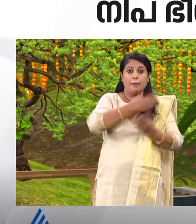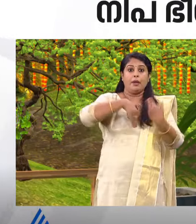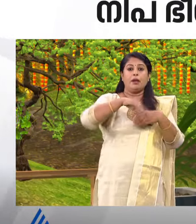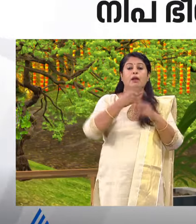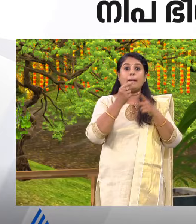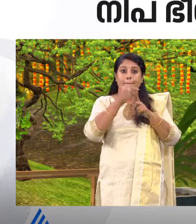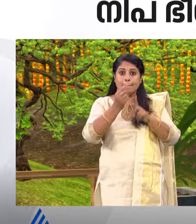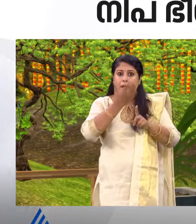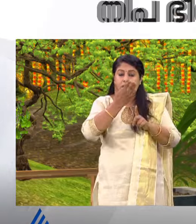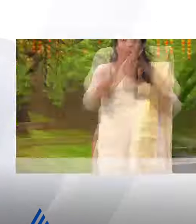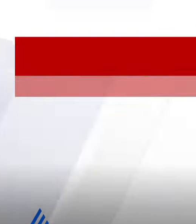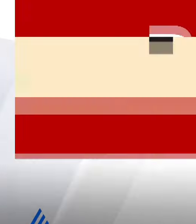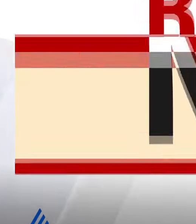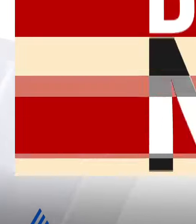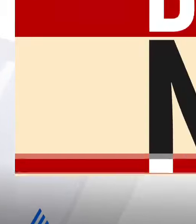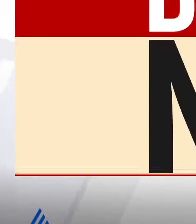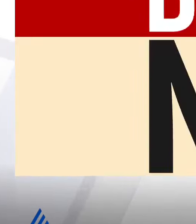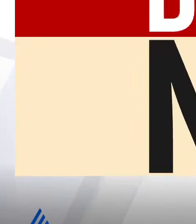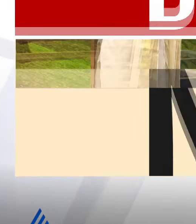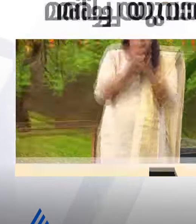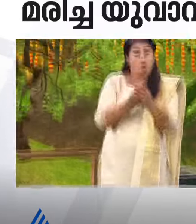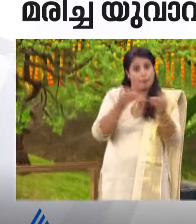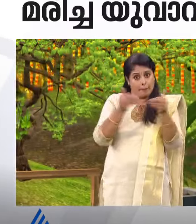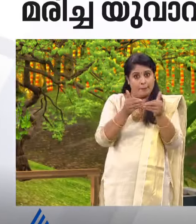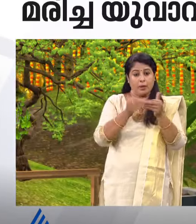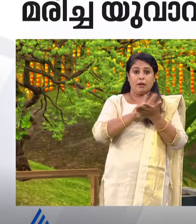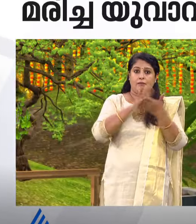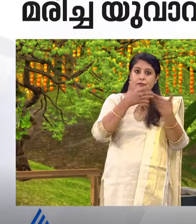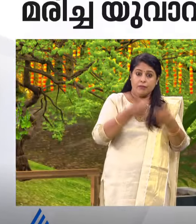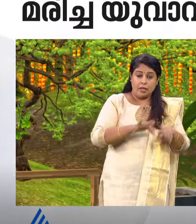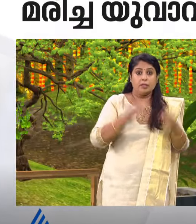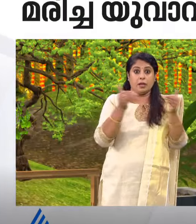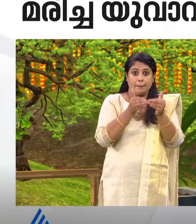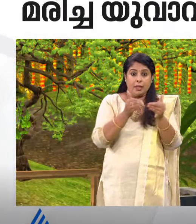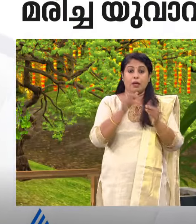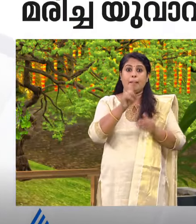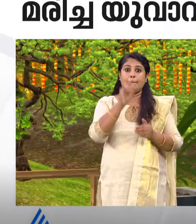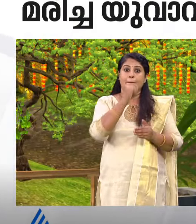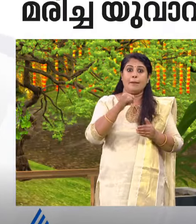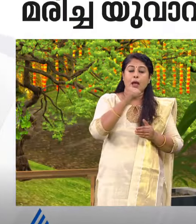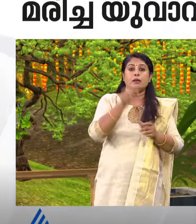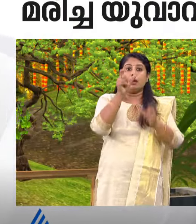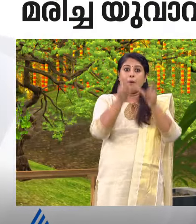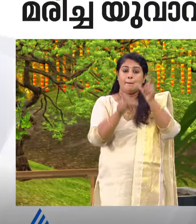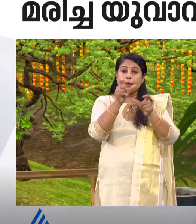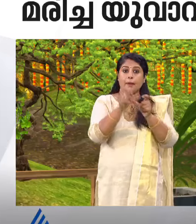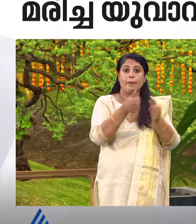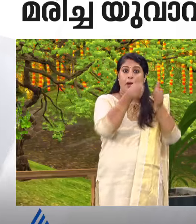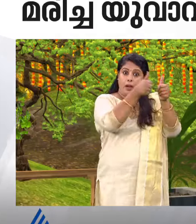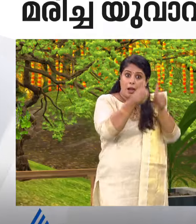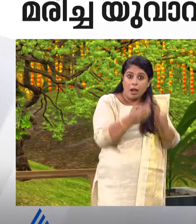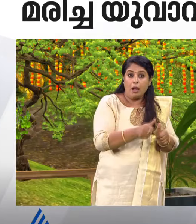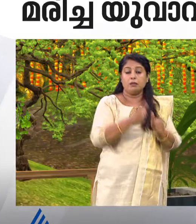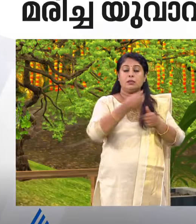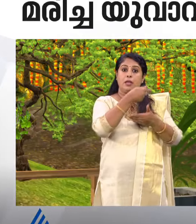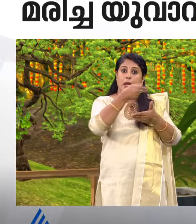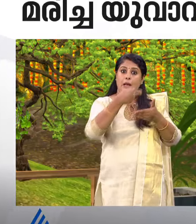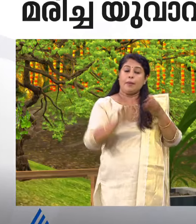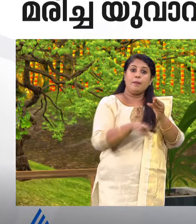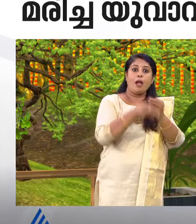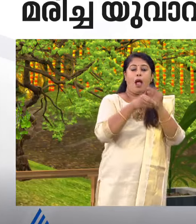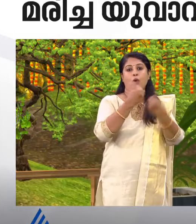സ്ഥാപനങ്ങളിലെ ജനപ്രതിനിധികളുമൊക്കെ യോഗം ചേർന്നിരുന്നു. ആ യോഗത്തിലാണ് 16 പേരുടെ സമ്പർക്ക പട്ടിക തയ്യാറാക്കിയത്. ഇന്ന് രാവിലെ